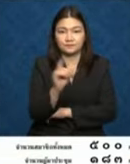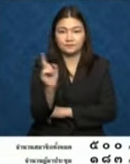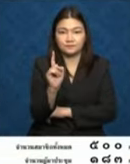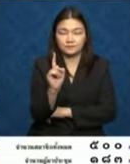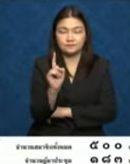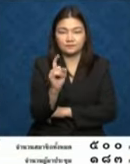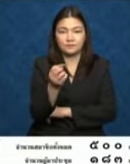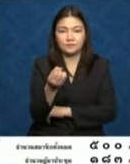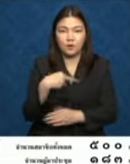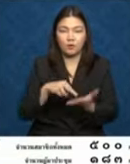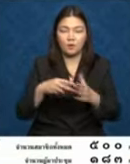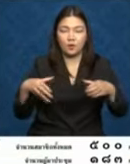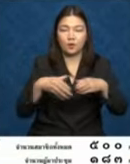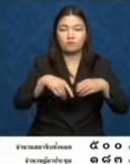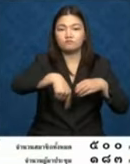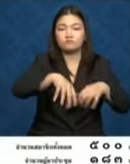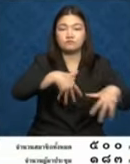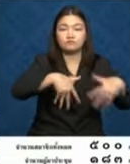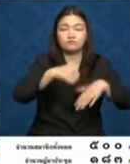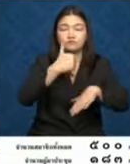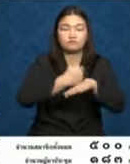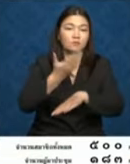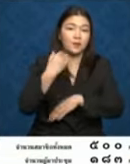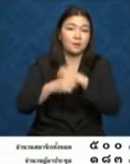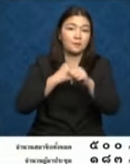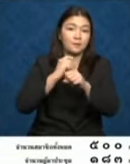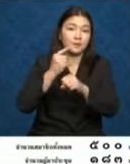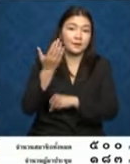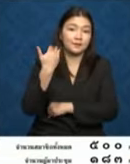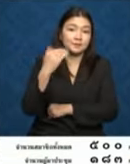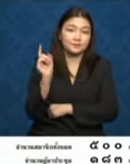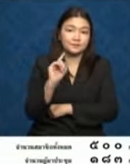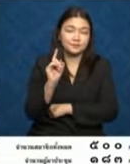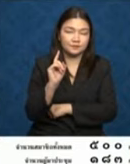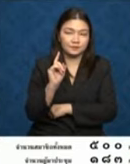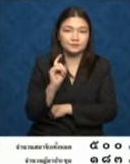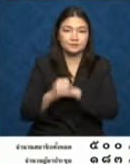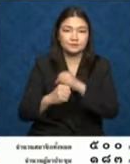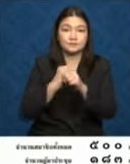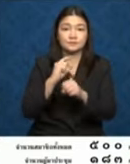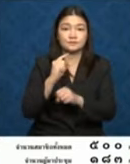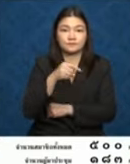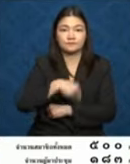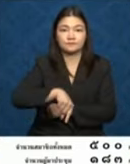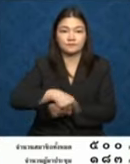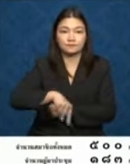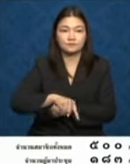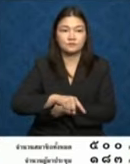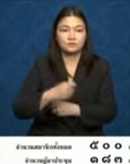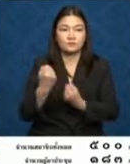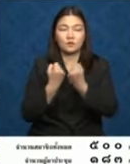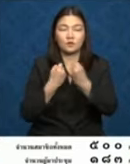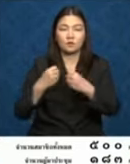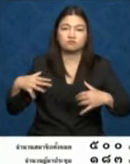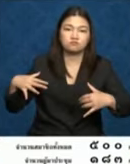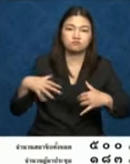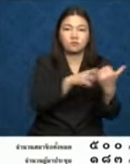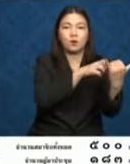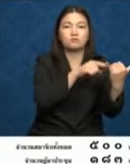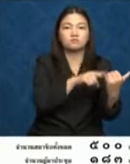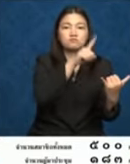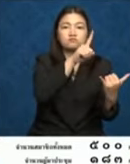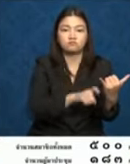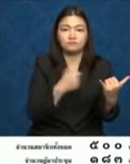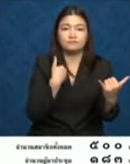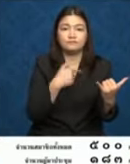านที่ปฏิบัติหน้าที่อยู่อย่างเช่นเมื่อช่วงปีใหม่นี้นะครับปฏิบัติหน้าที่ช่วงปีใหม่รถพุ่งชนเสียชีวิตก็ต